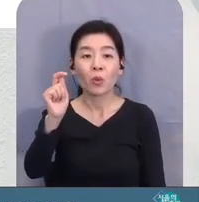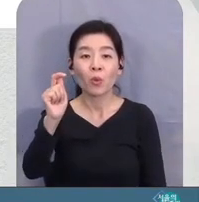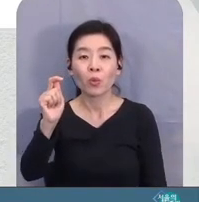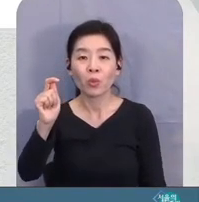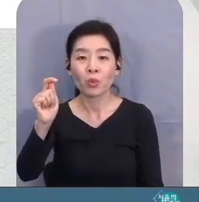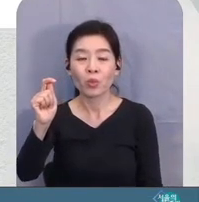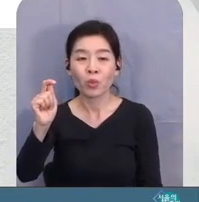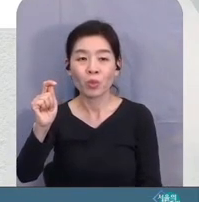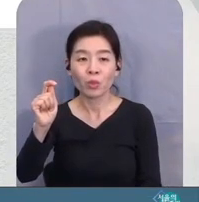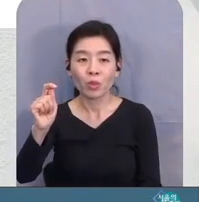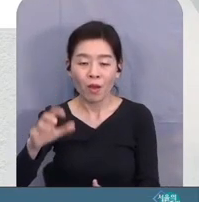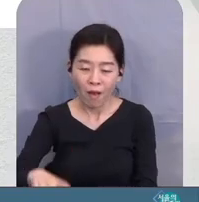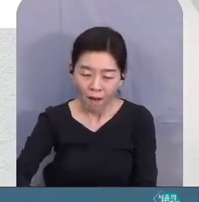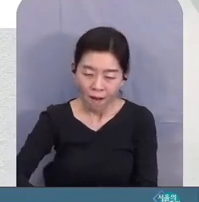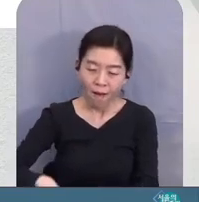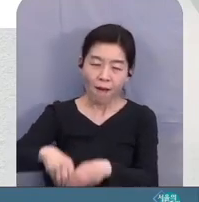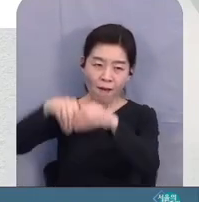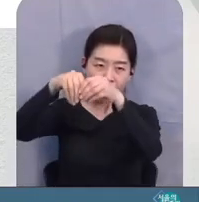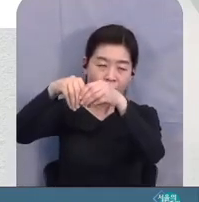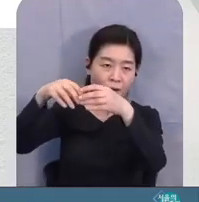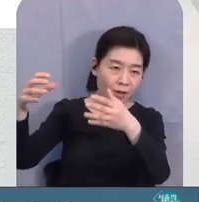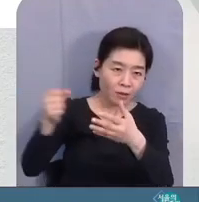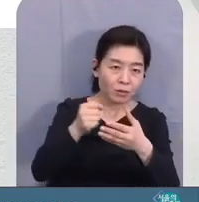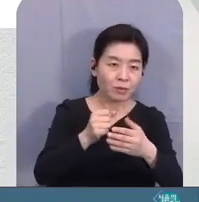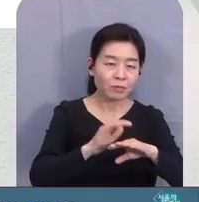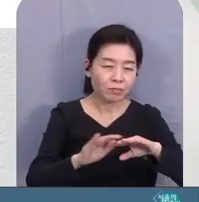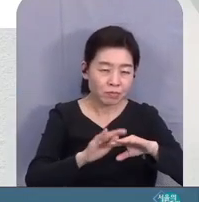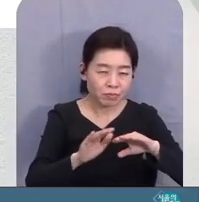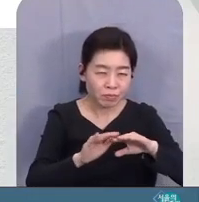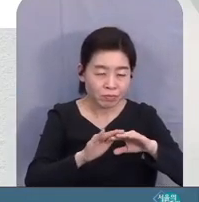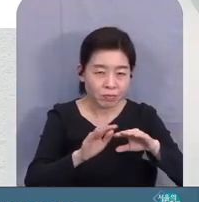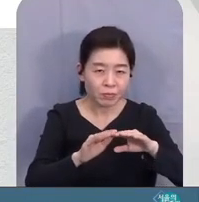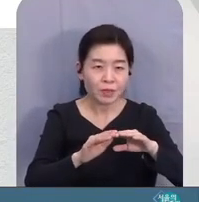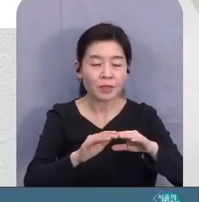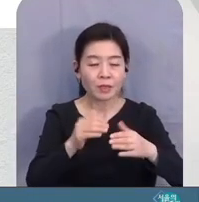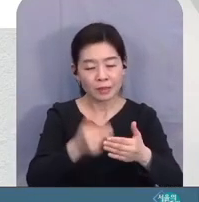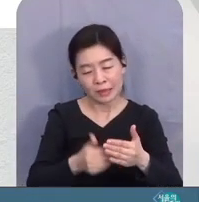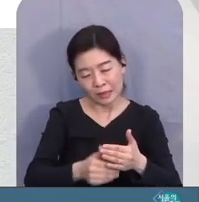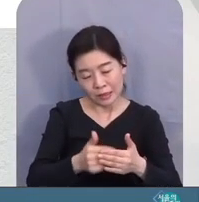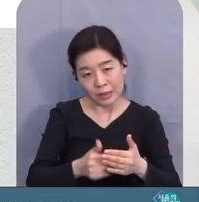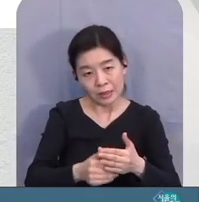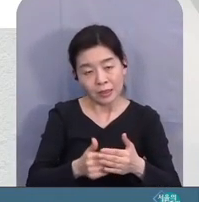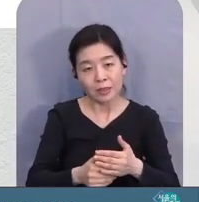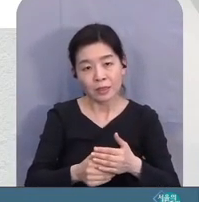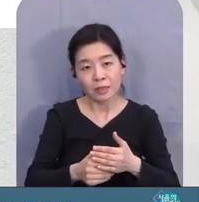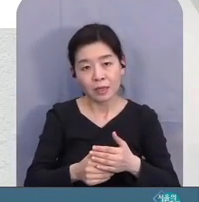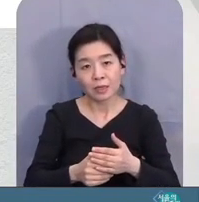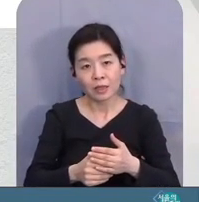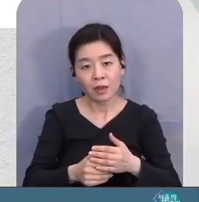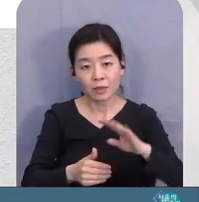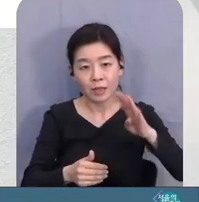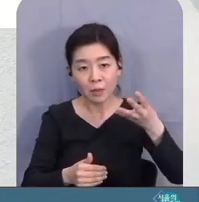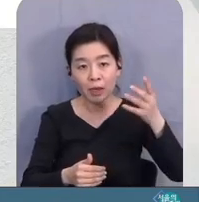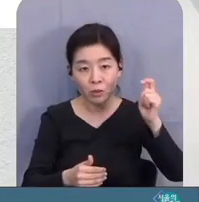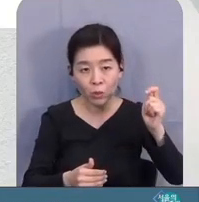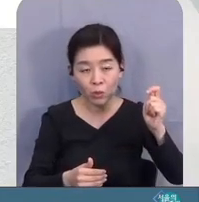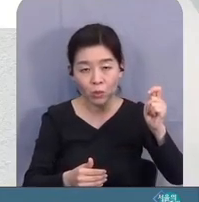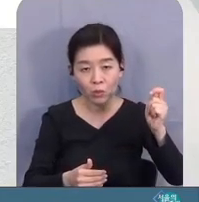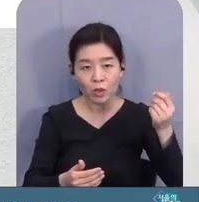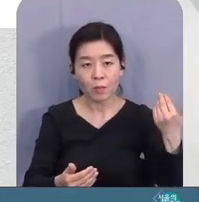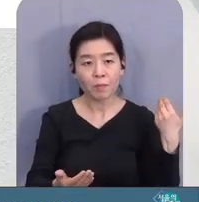끄집어내면 이거를 전부 다 전처리 과정을 거쳐서 400톤은 다시 원자로 쪽으로 넣고